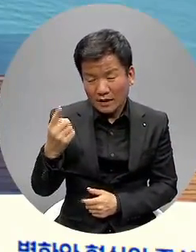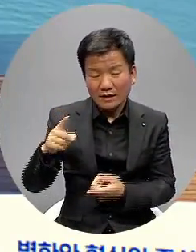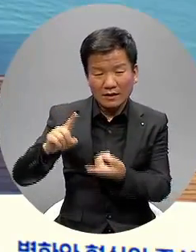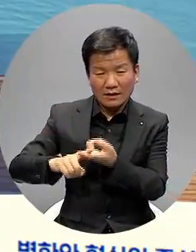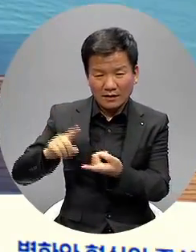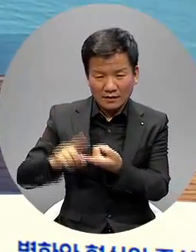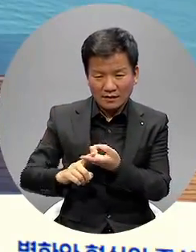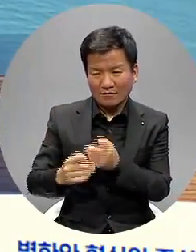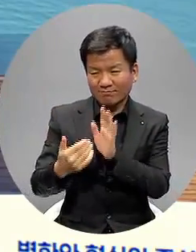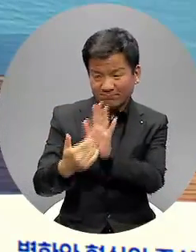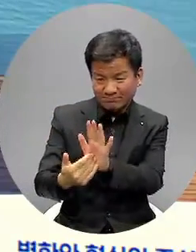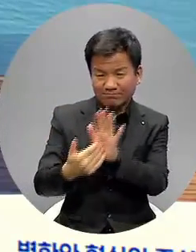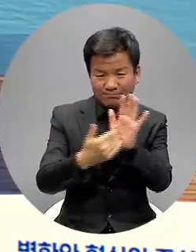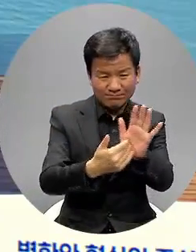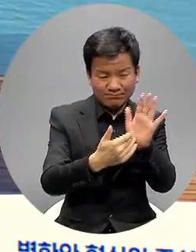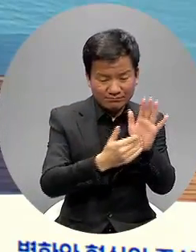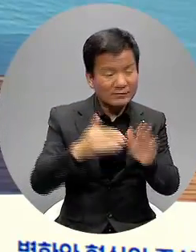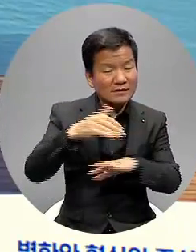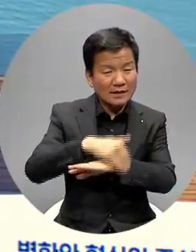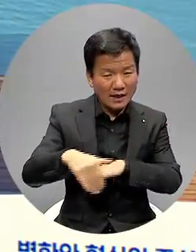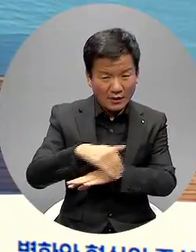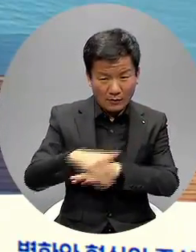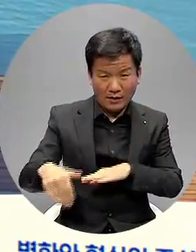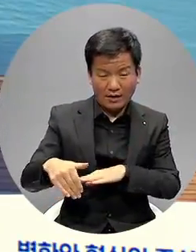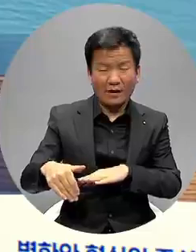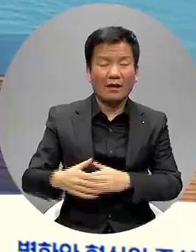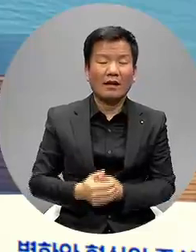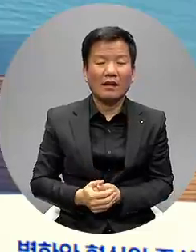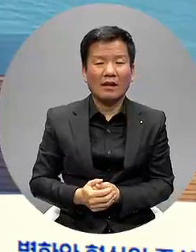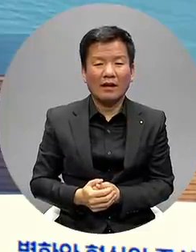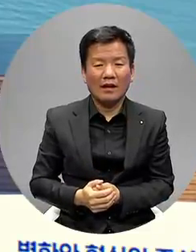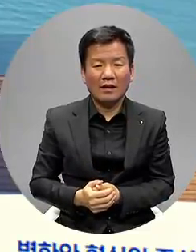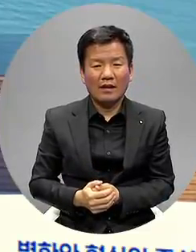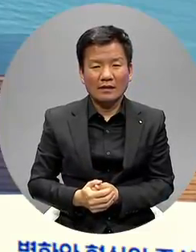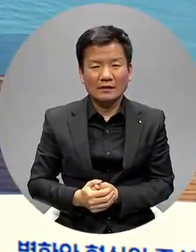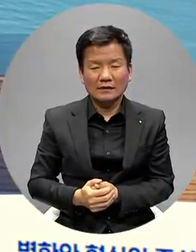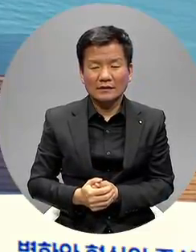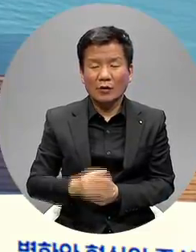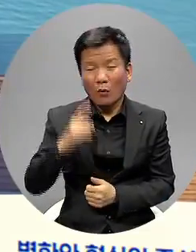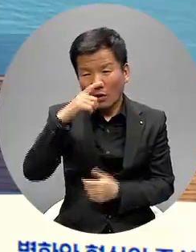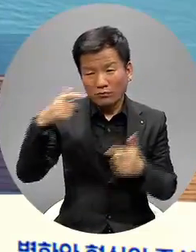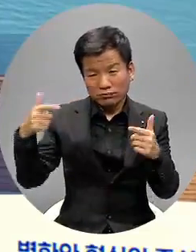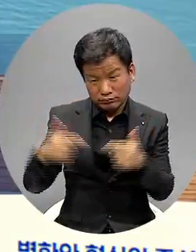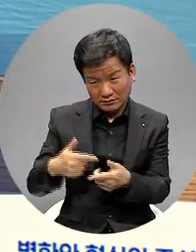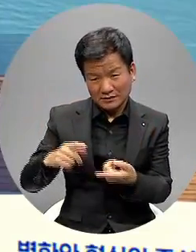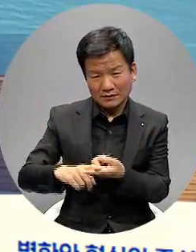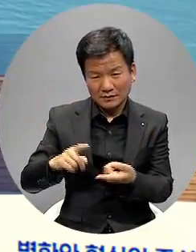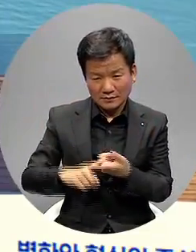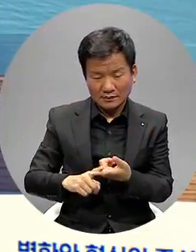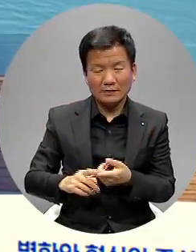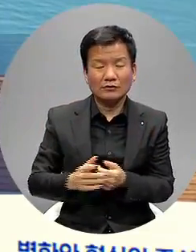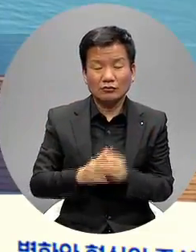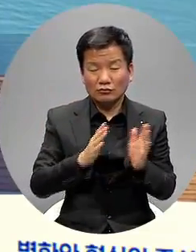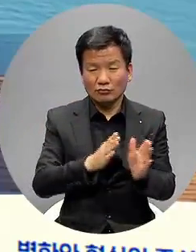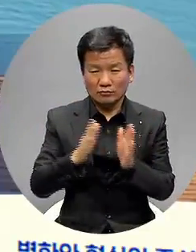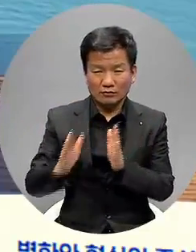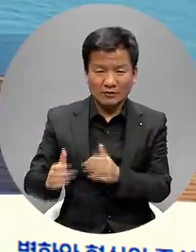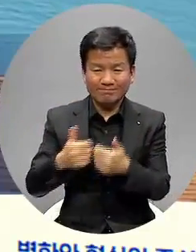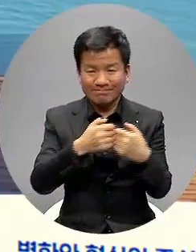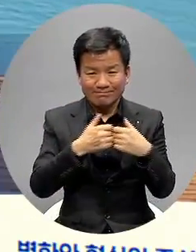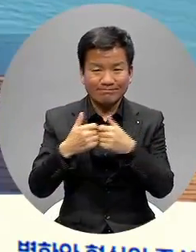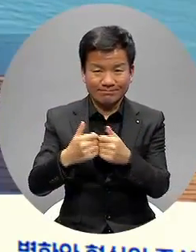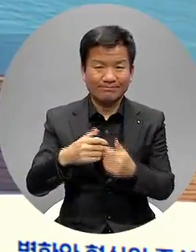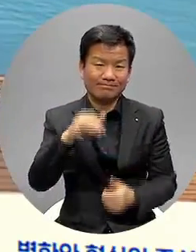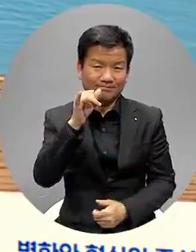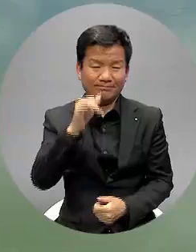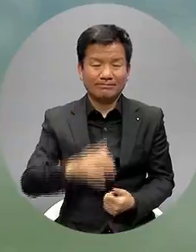대한 어떤 차단 계획이라든가 또 뭐 비점 오염 뭐 저감 시설이라든가 그런 분들에 대한 그 충분한 논의가 있을